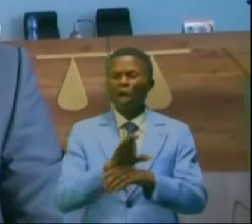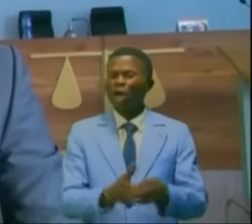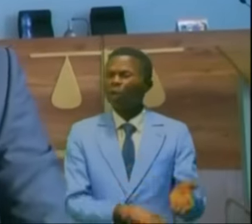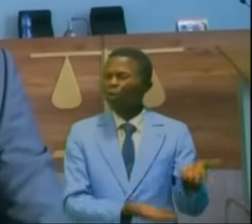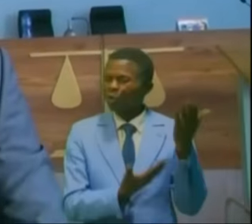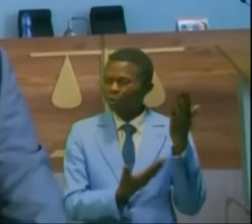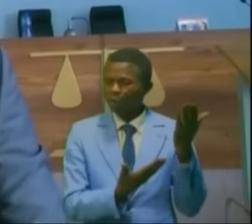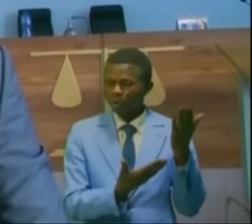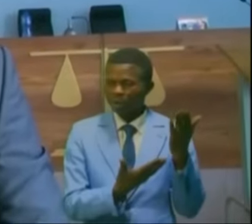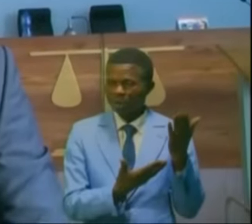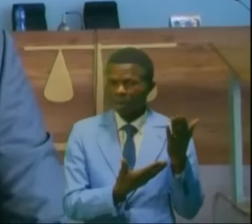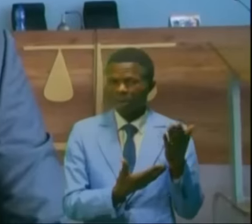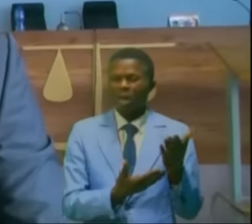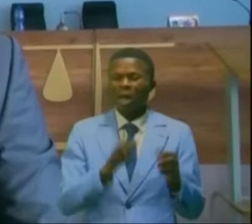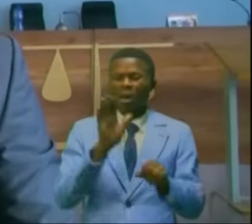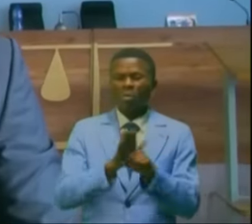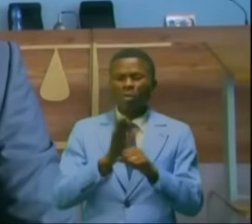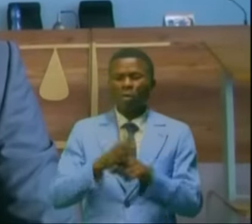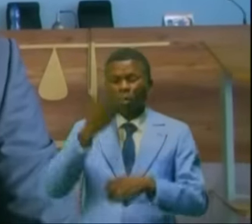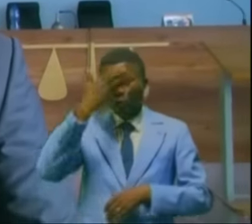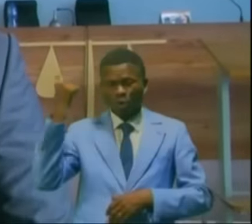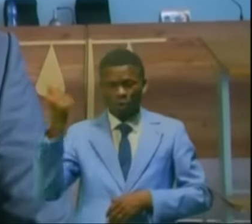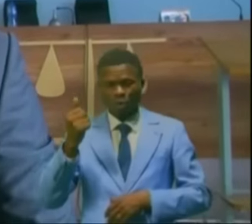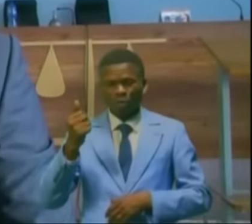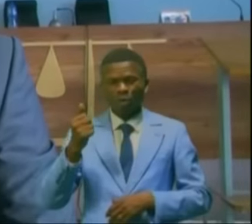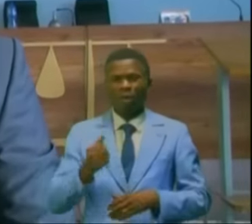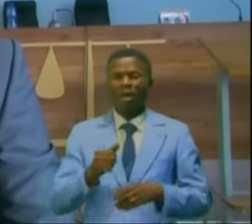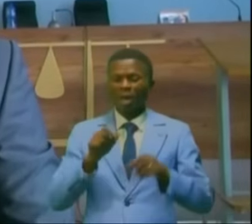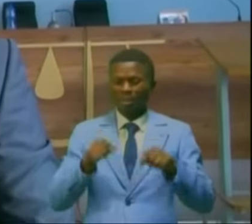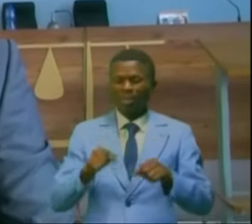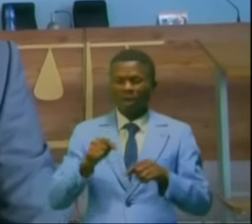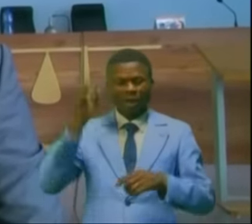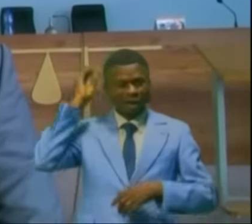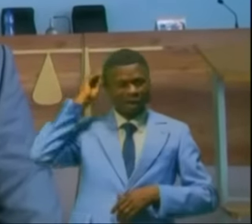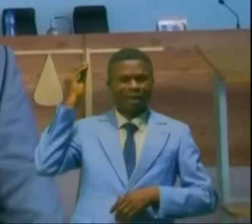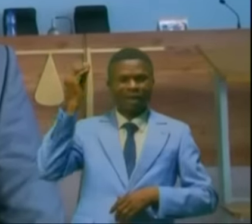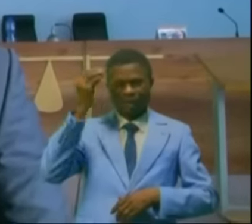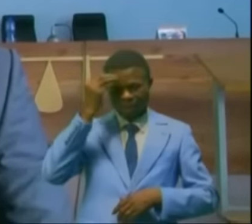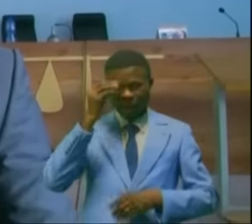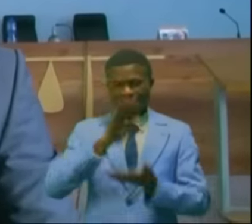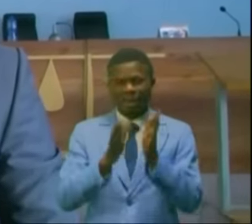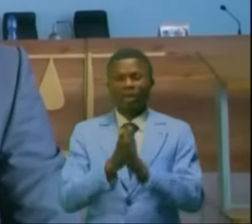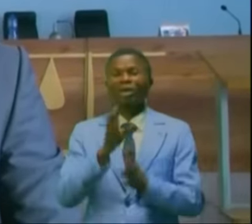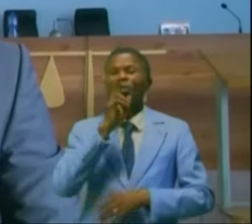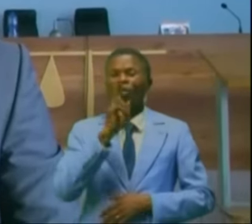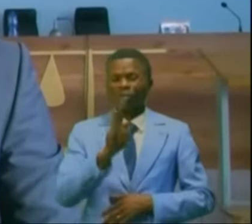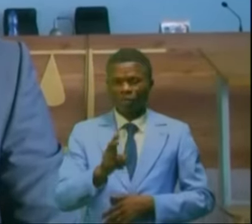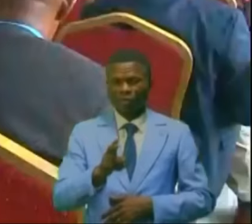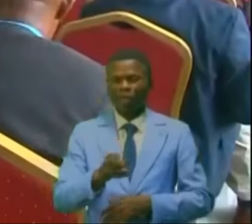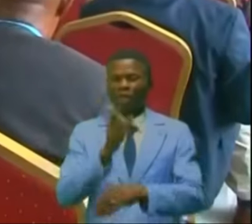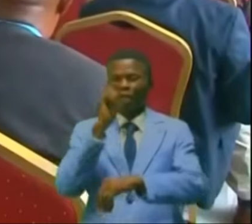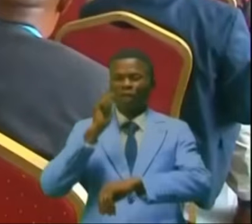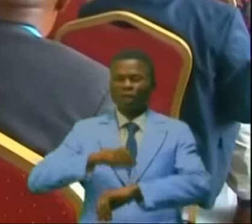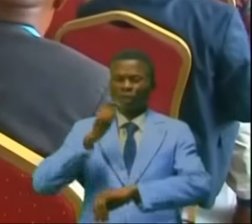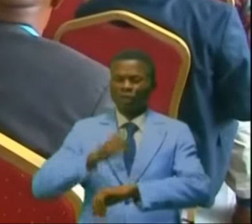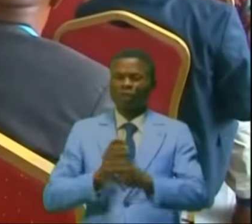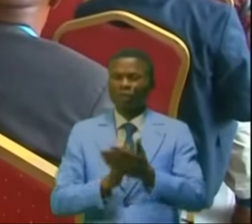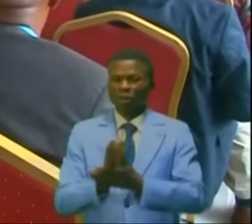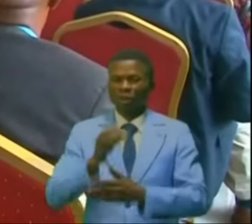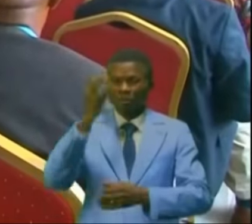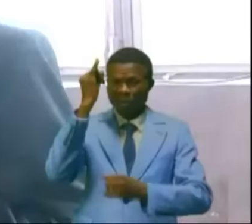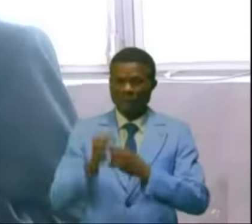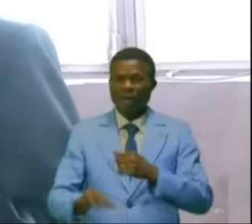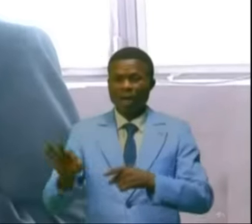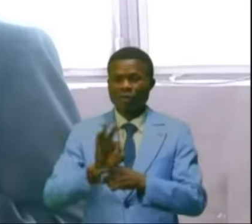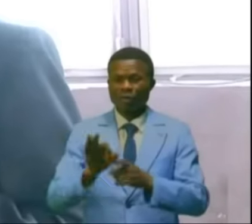nous permettront sûrement à l'avenir de pouvoir réaliser, rendre des arrêts correctement acceptables. À la fin de cette